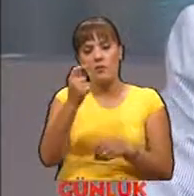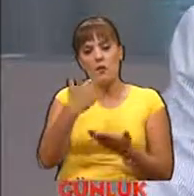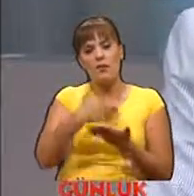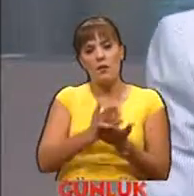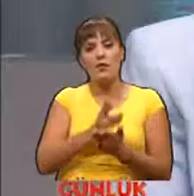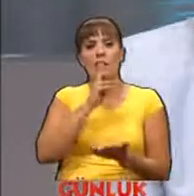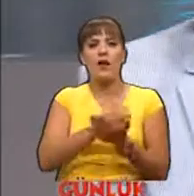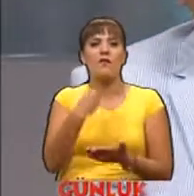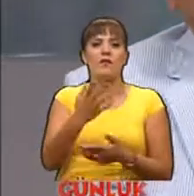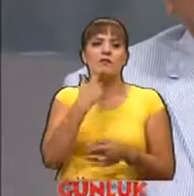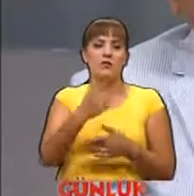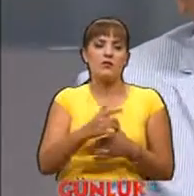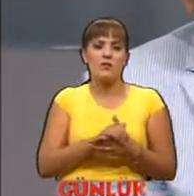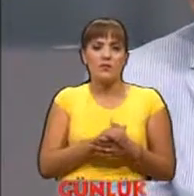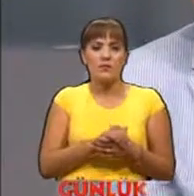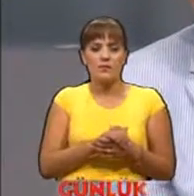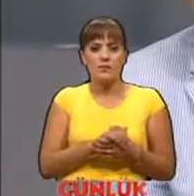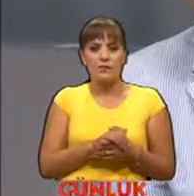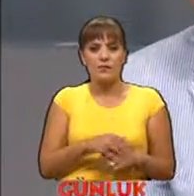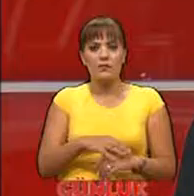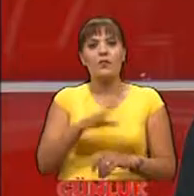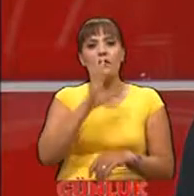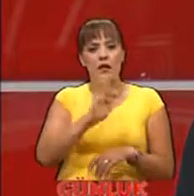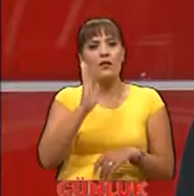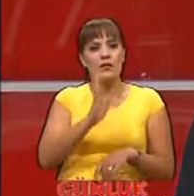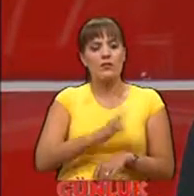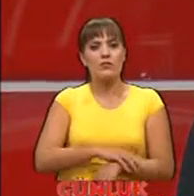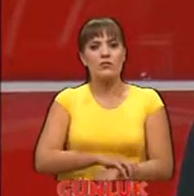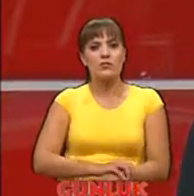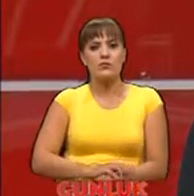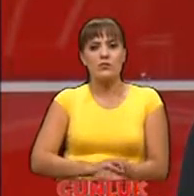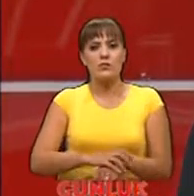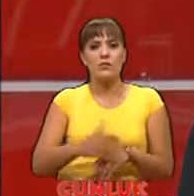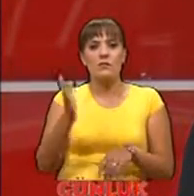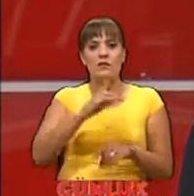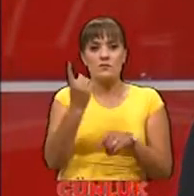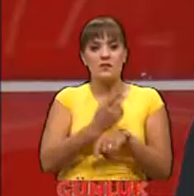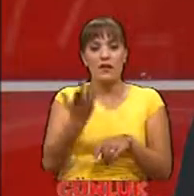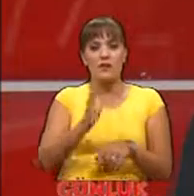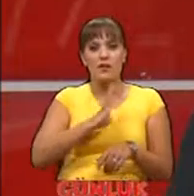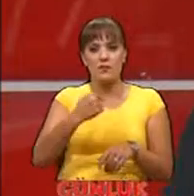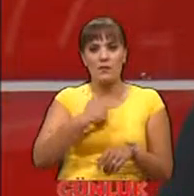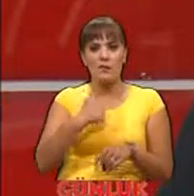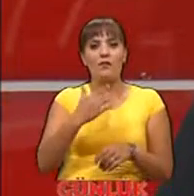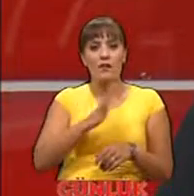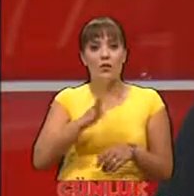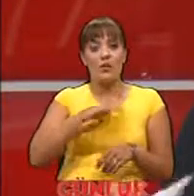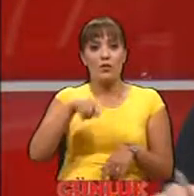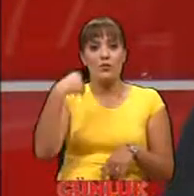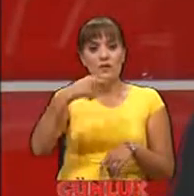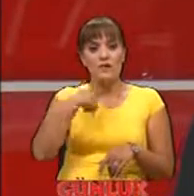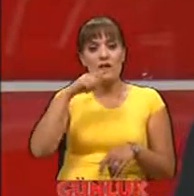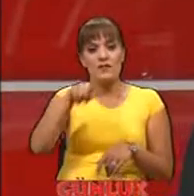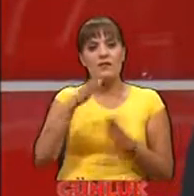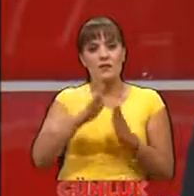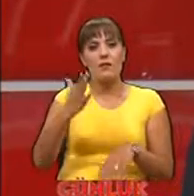paranın paylaştırılmasına karar vereceğim diyecek. Evet efendim. Harika gidiyoruz. Evet. Başka bir şeyler daha var bende. Var. Onun için ben